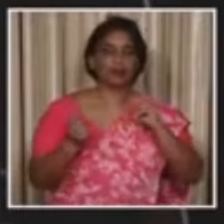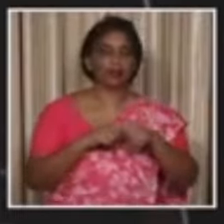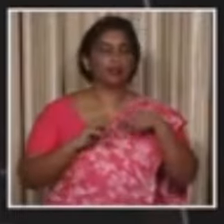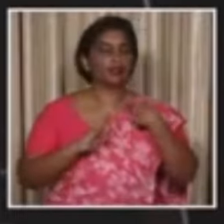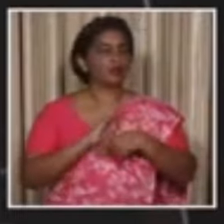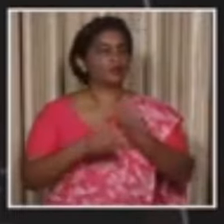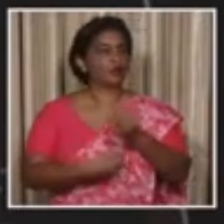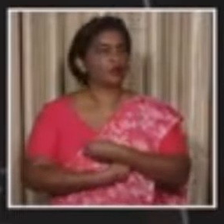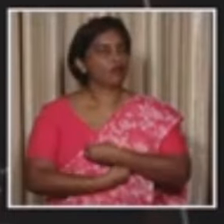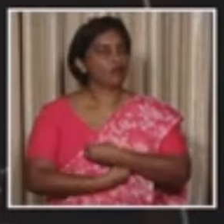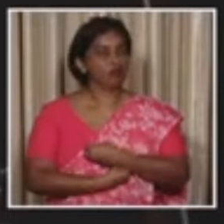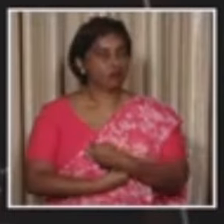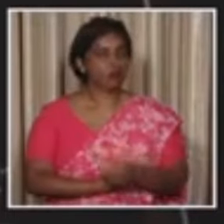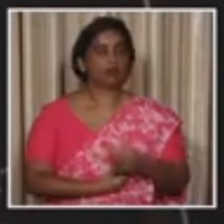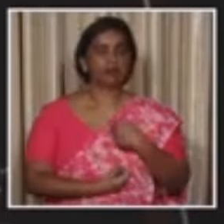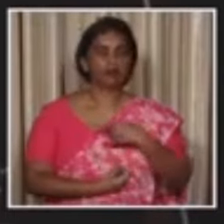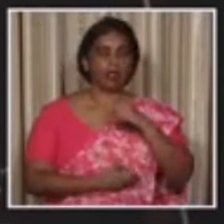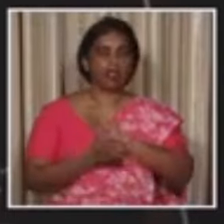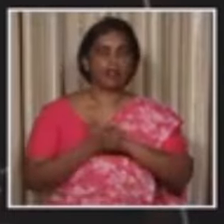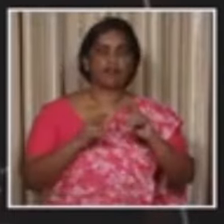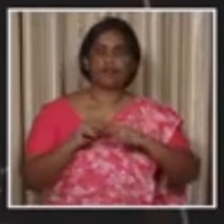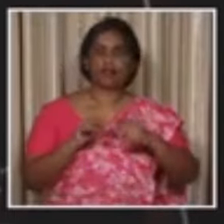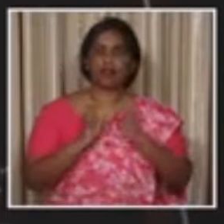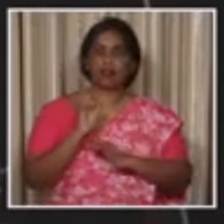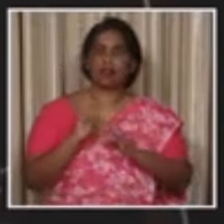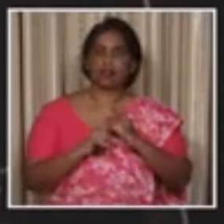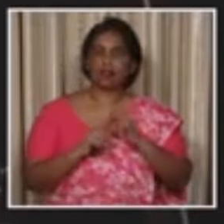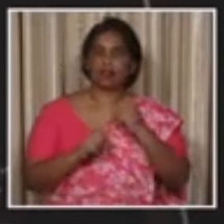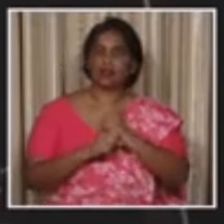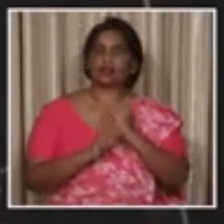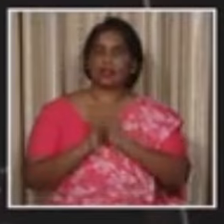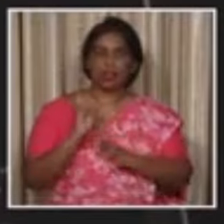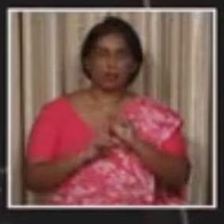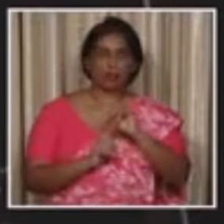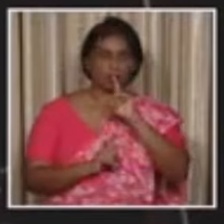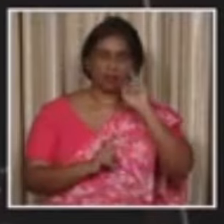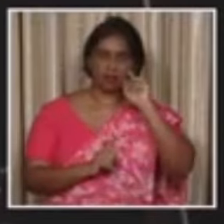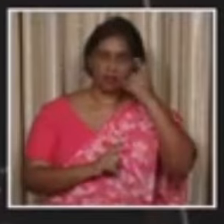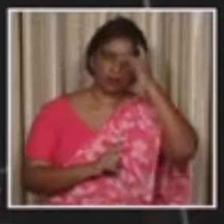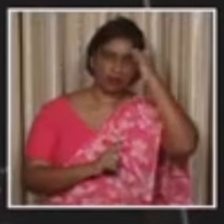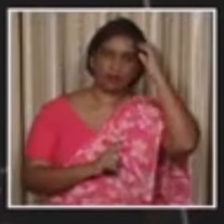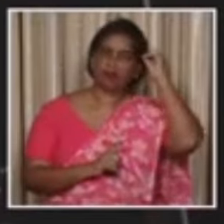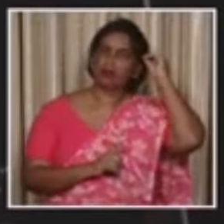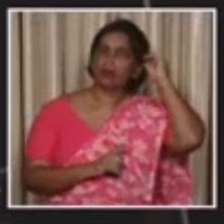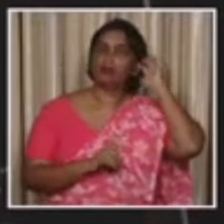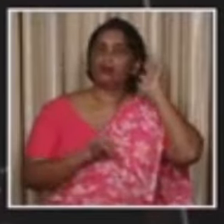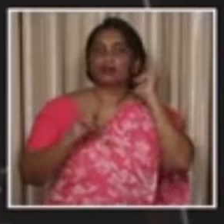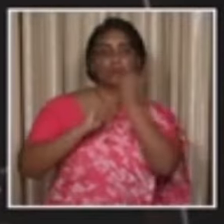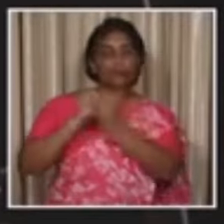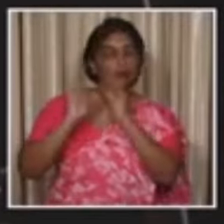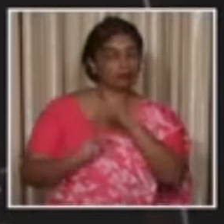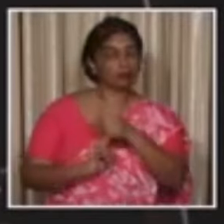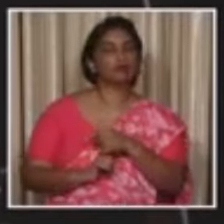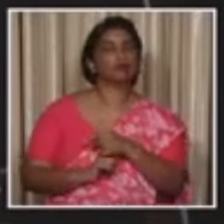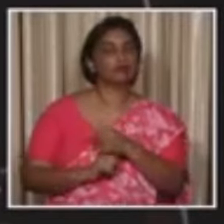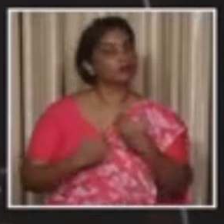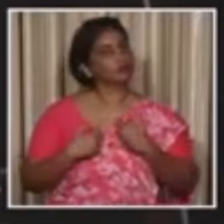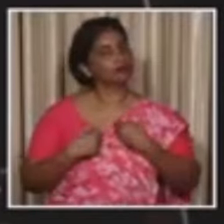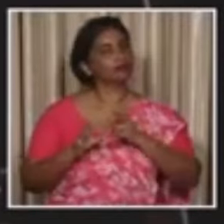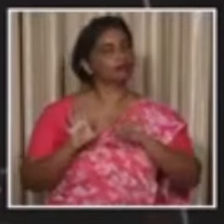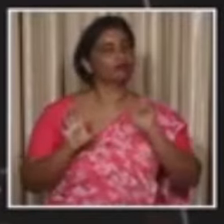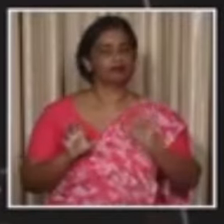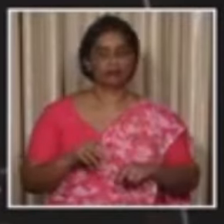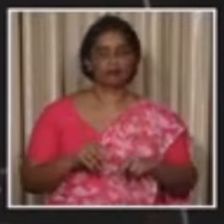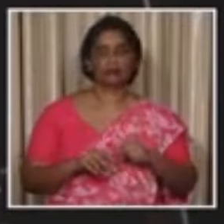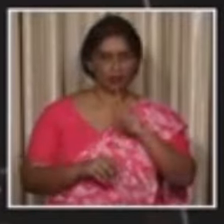ක්‍රිකට් විනාශ කරපුවට මම දැක්ක හරිම් ප්‍රනාන්දු ඇමතුමක් කියනවා, රාජ්‍ය ඇමතුමක් කිව්වත් දන්නේ නැහැ මේ කට්ටියට එහෙම චෝදනාවක් තියෙනවා නම් මම අයින් වෙනවා